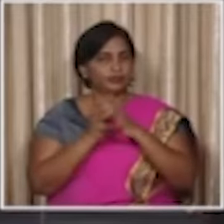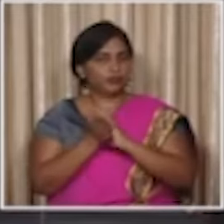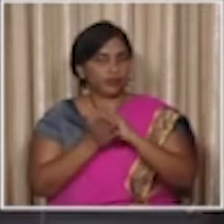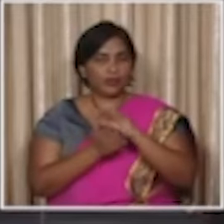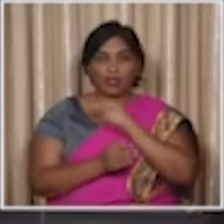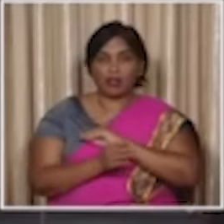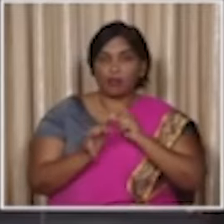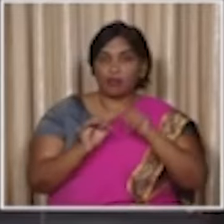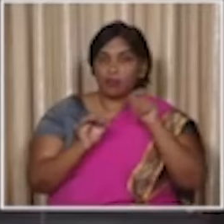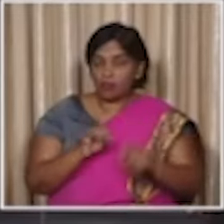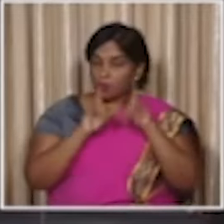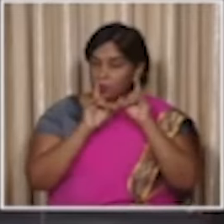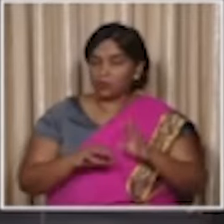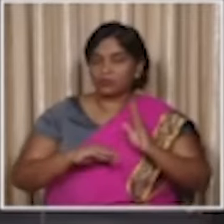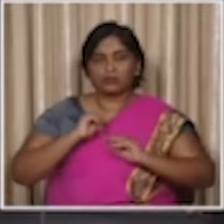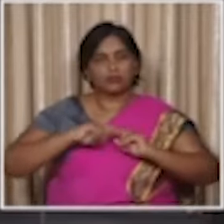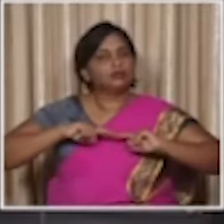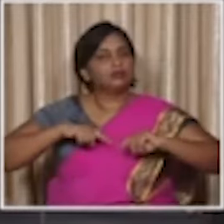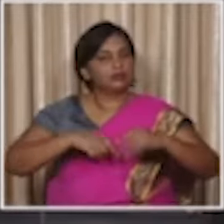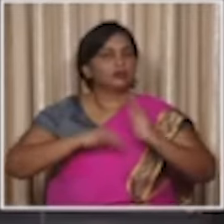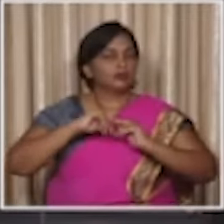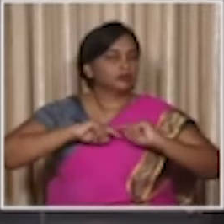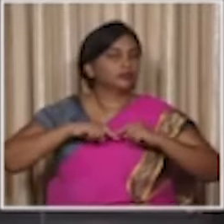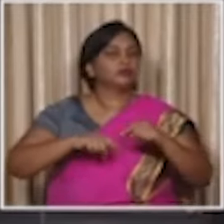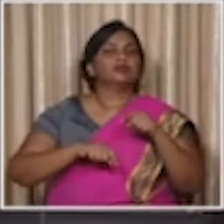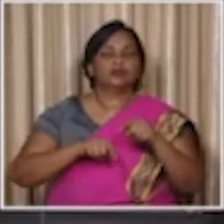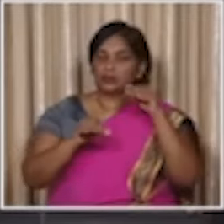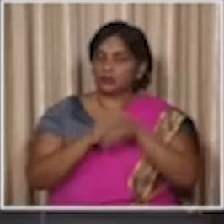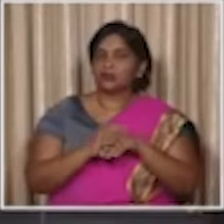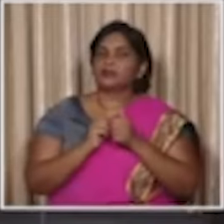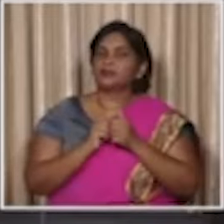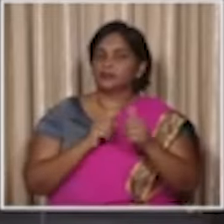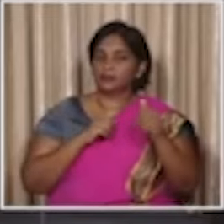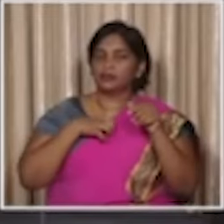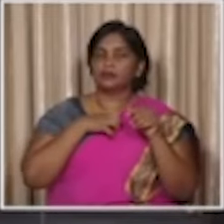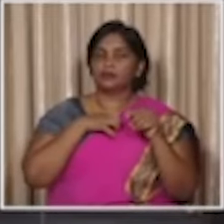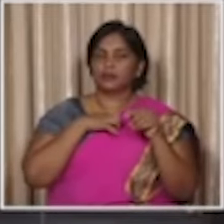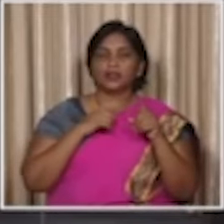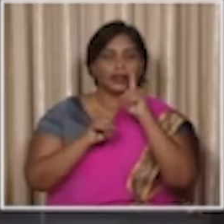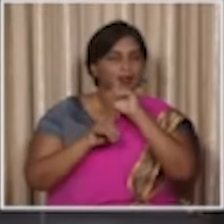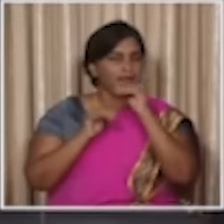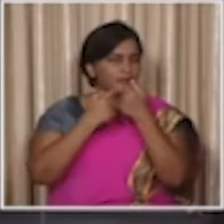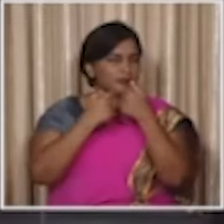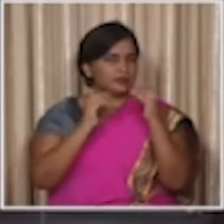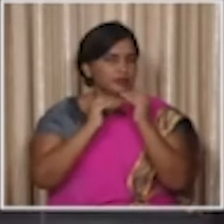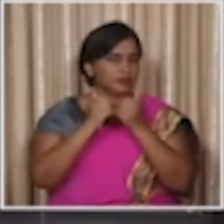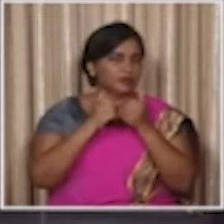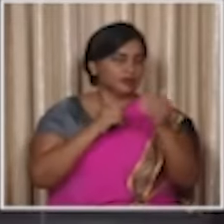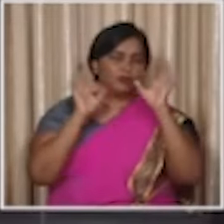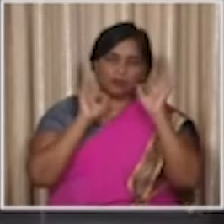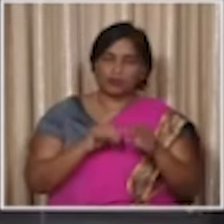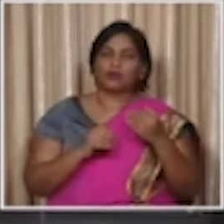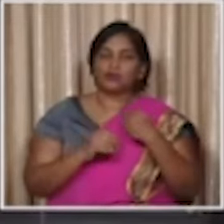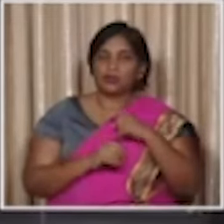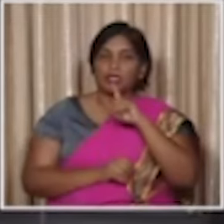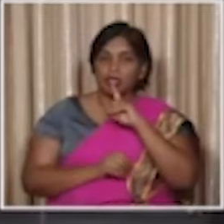ප්‍රතිලාභ මණ්ඩලය හරහා ක්‍රියාත්මක වන ක්‍රියාවලිය තුල ක්‍රියාත්මක වෙන්න මේ එක එක සමාන්තර ක්‍රියාවලින් අරගෙන යන්නේ නැතුව. එතකොට මම